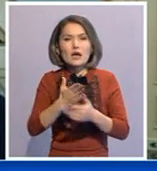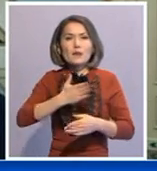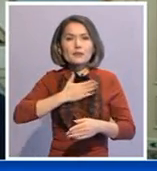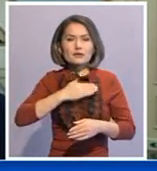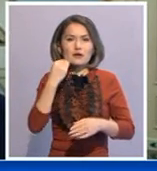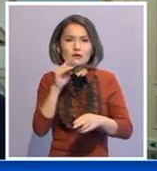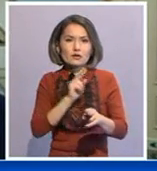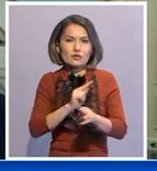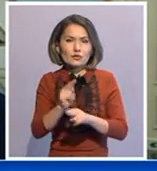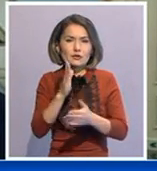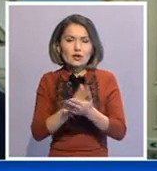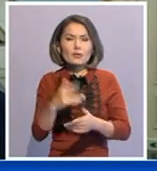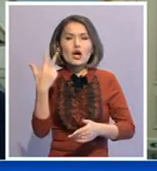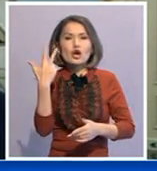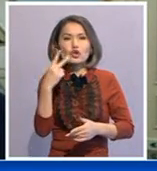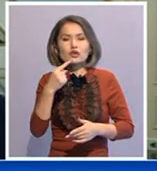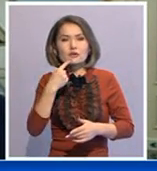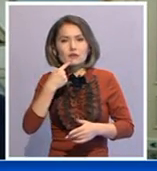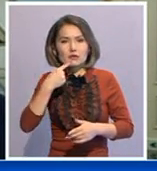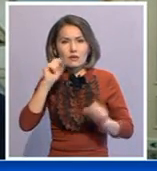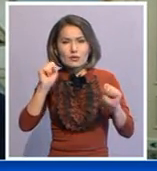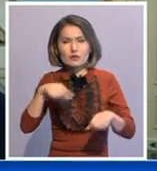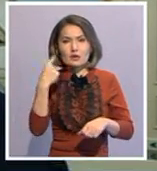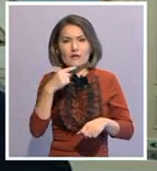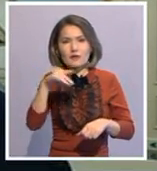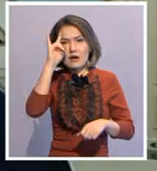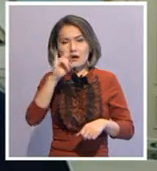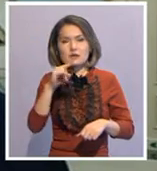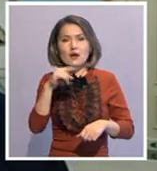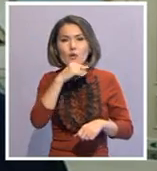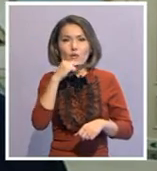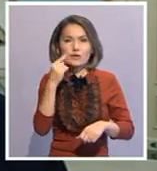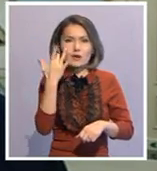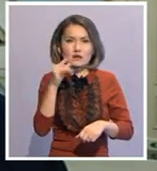үш тілде де емін-еркін сөйлей алады. Ол біздің тәуелсіздігіміздің арқасында, деген шын сенімдемін.